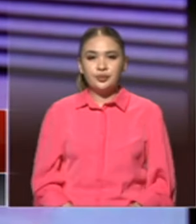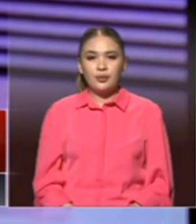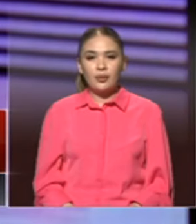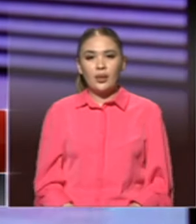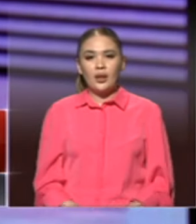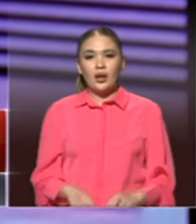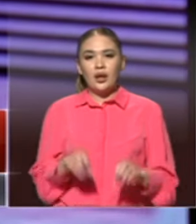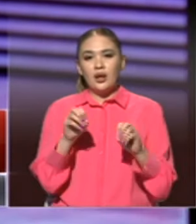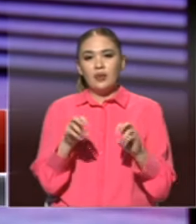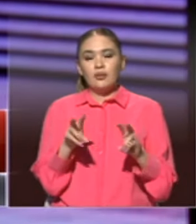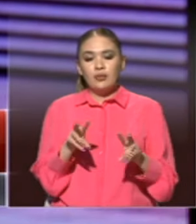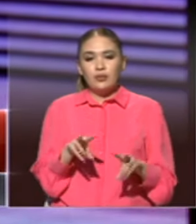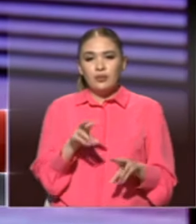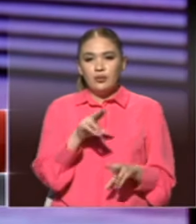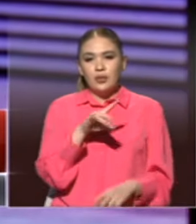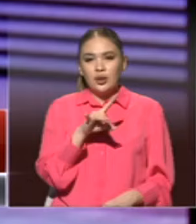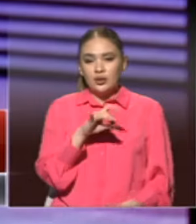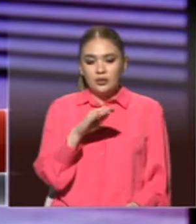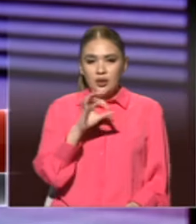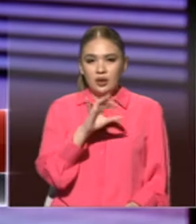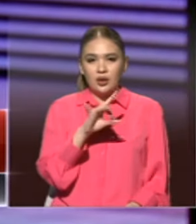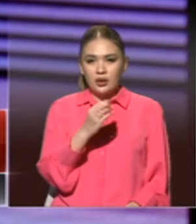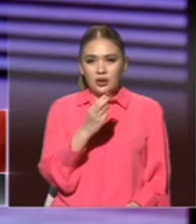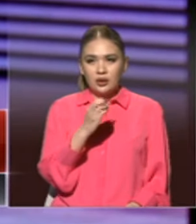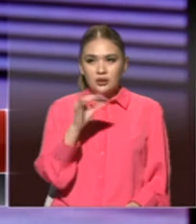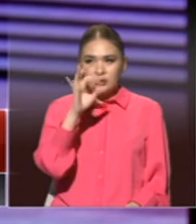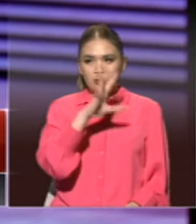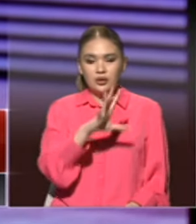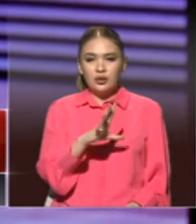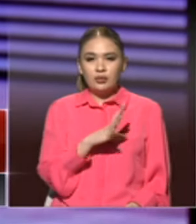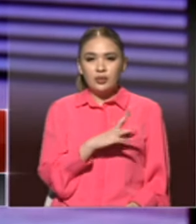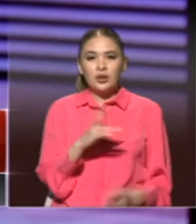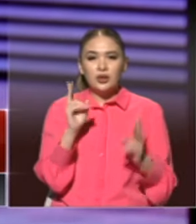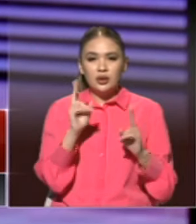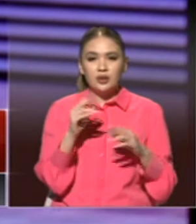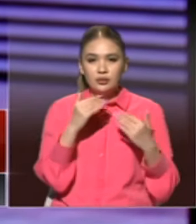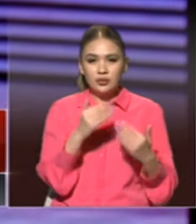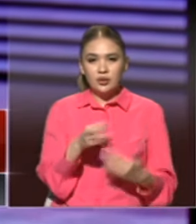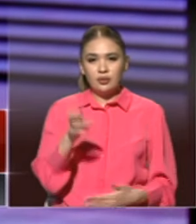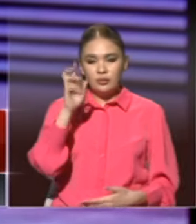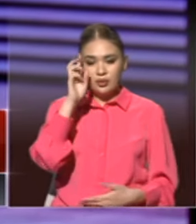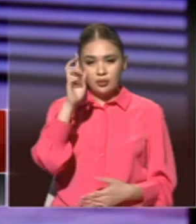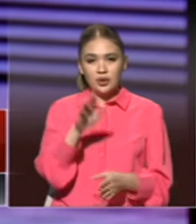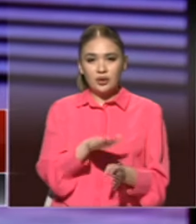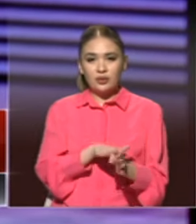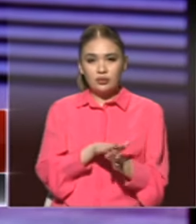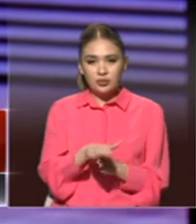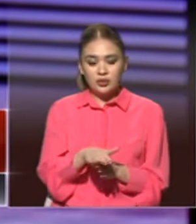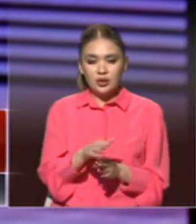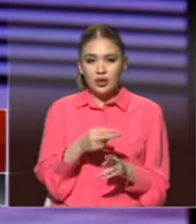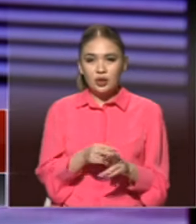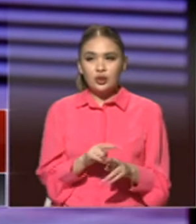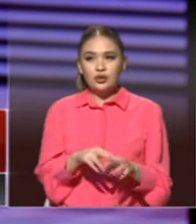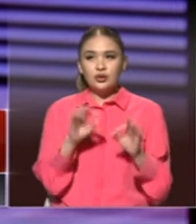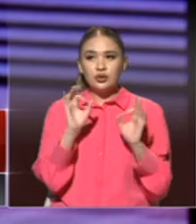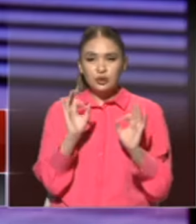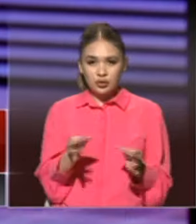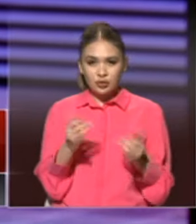профориентация мен профориентаторлар кімнің міндетінде? Мемлекеттің міндетінде. Біз соны дұрыс жүргізіп жатырмыз